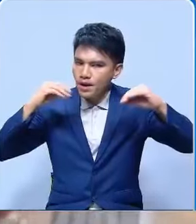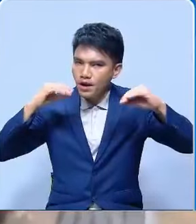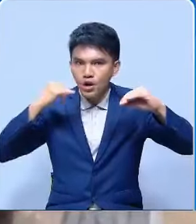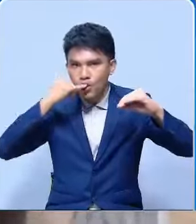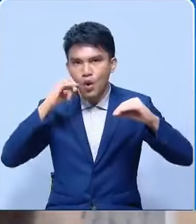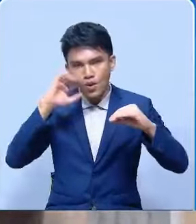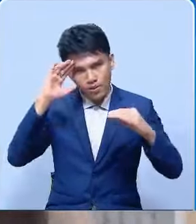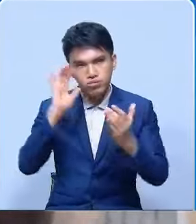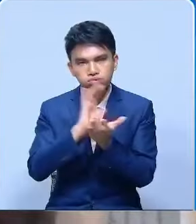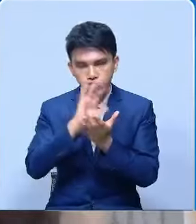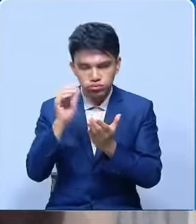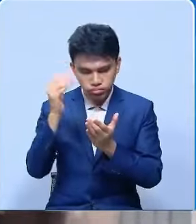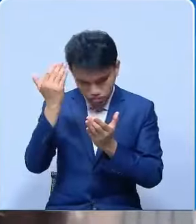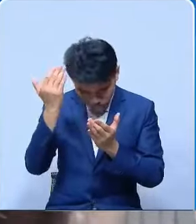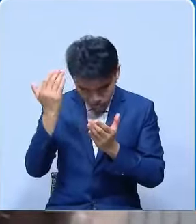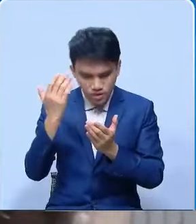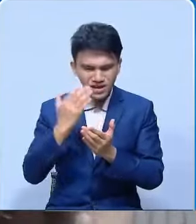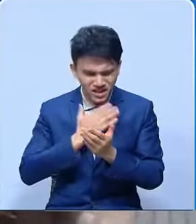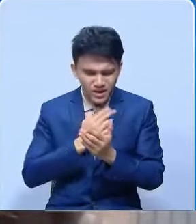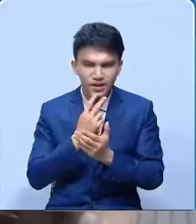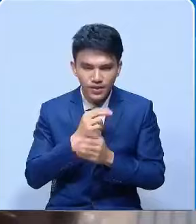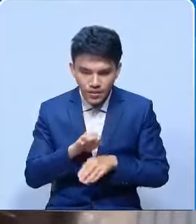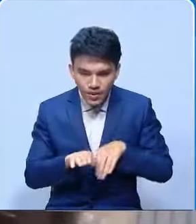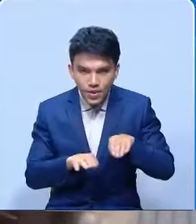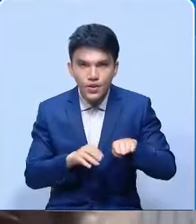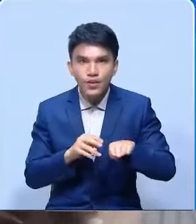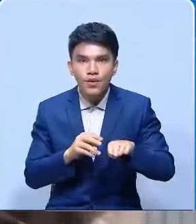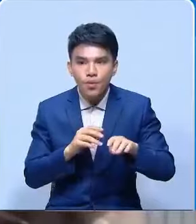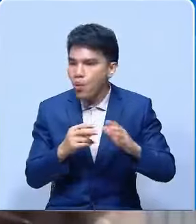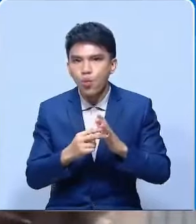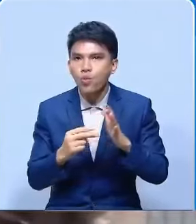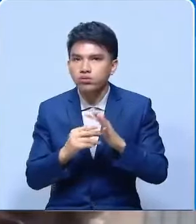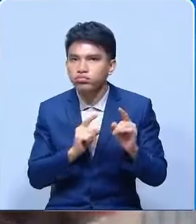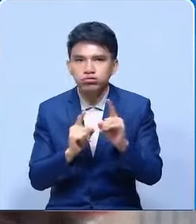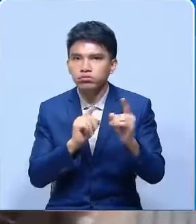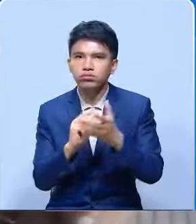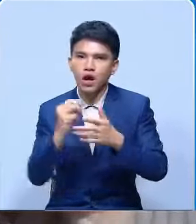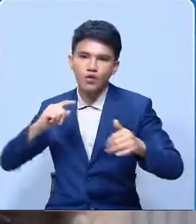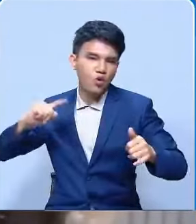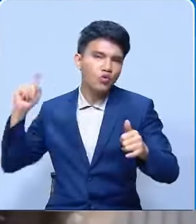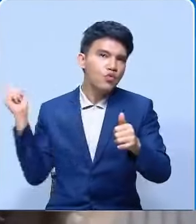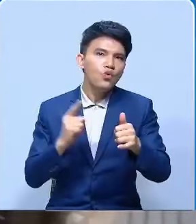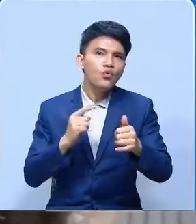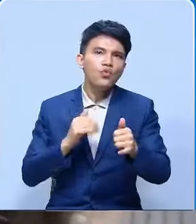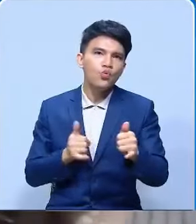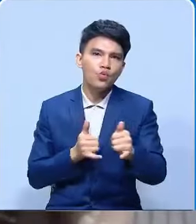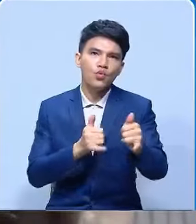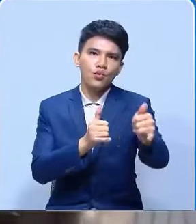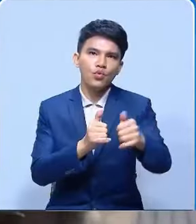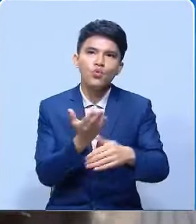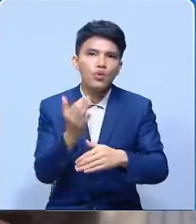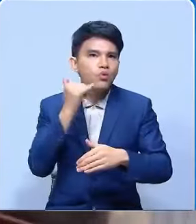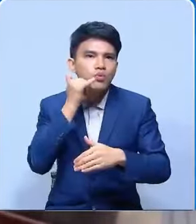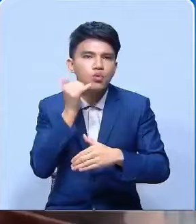หาตำรวจอืบัดนี้ฉันออกมาเห็นมันย่างออกมาพอดีฉันกมันก็เลยแล่นไรกันฉันได้ไอ่ะมันก็แล่นหนีออกไปเลยว่ามันมาขอเบอร์โทรศัพท์หัว